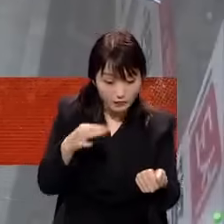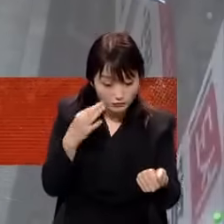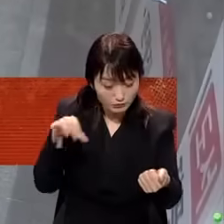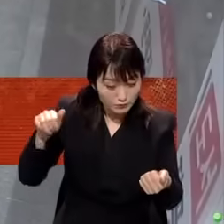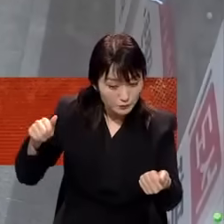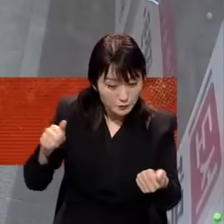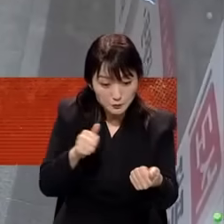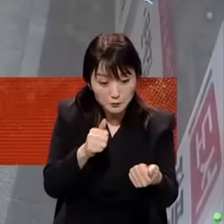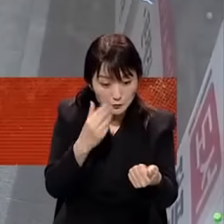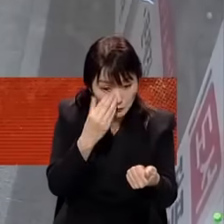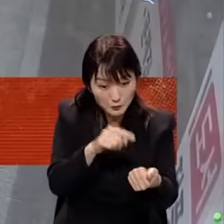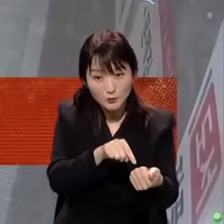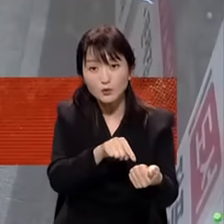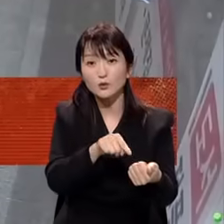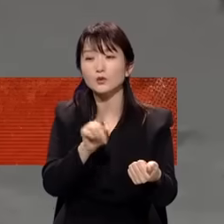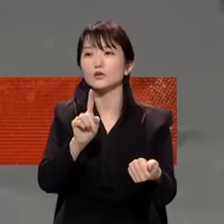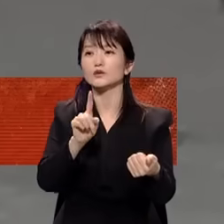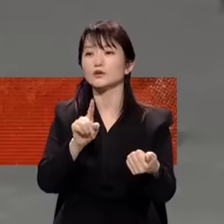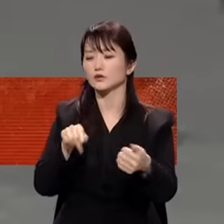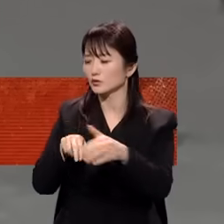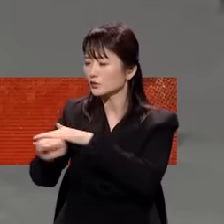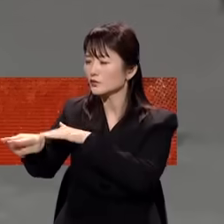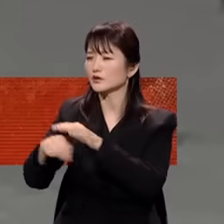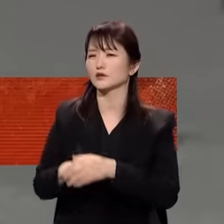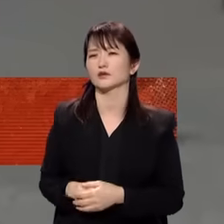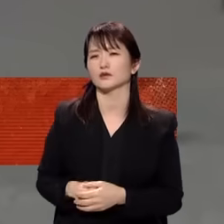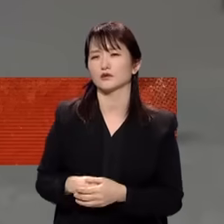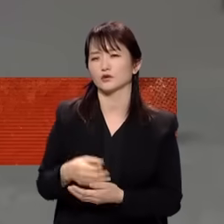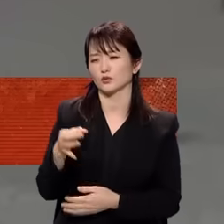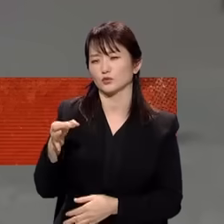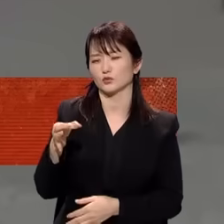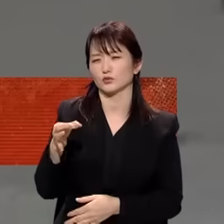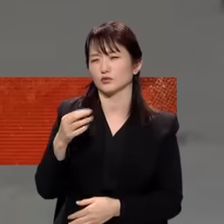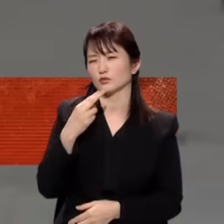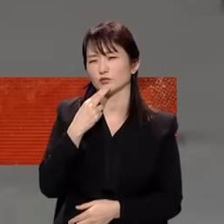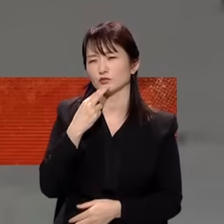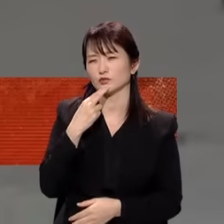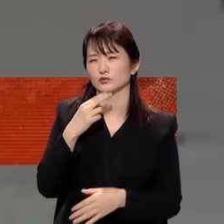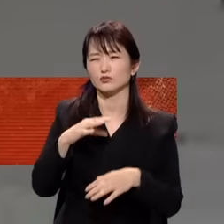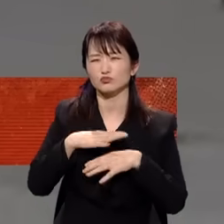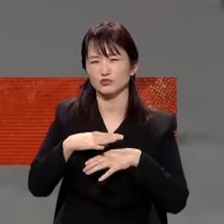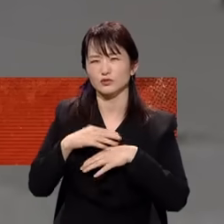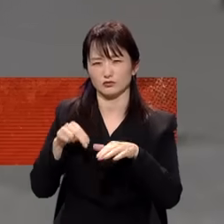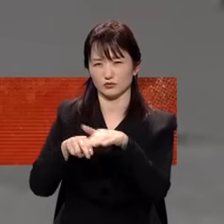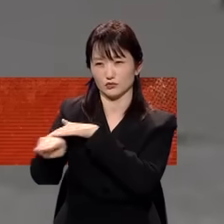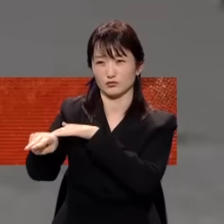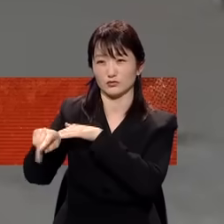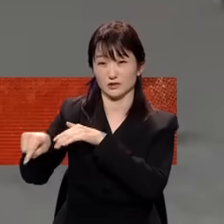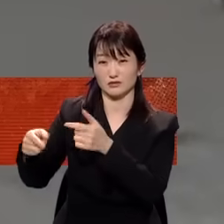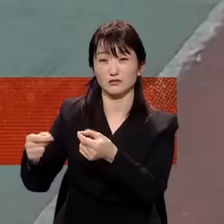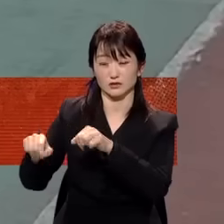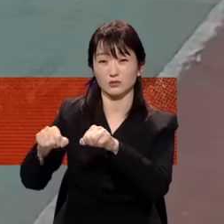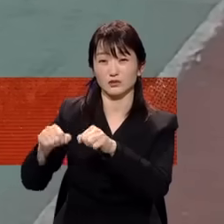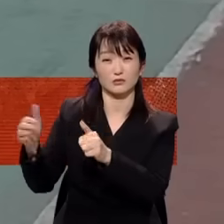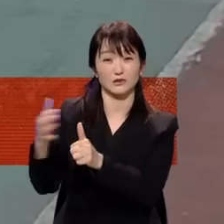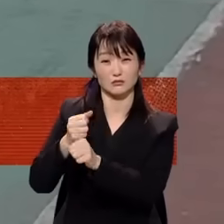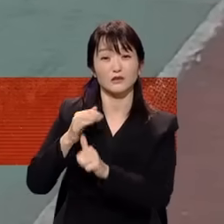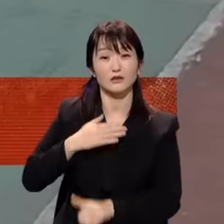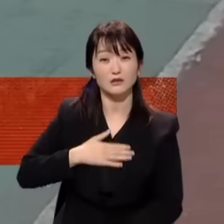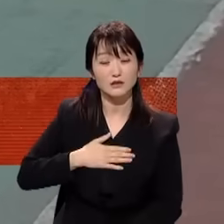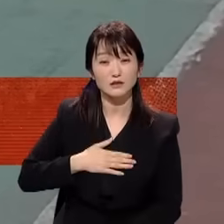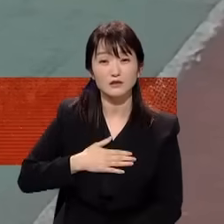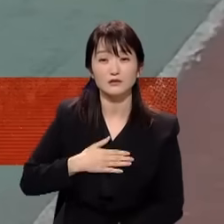이유는 자기가 경제적으로 너무 힘들고 돈이 무서워서 도망갔다. 근데 저렇게 하면 다 잡힐 것 뻔히 알지 않나요? 예. 그러면서 이제